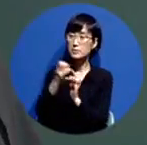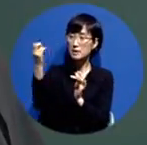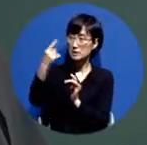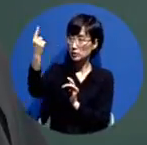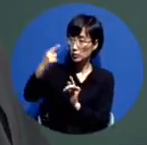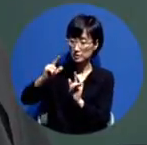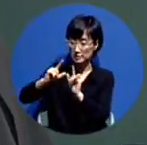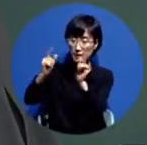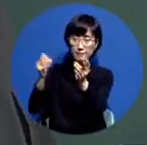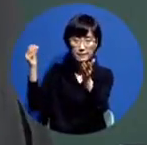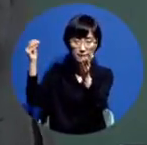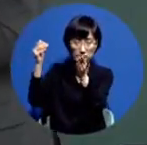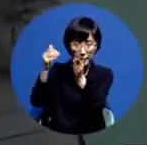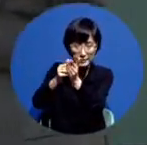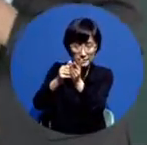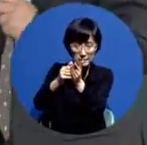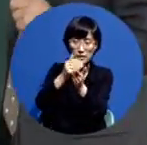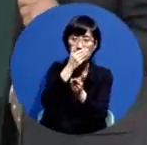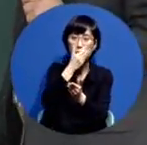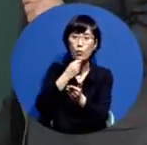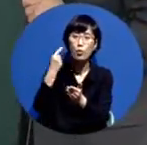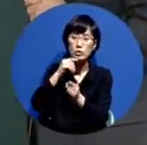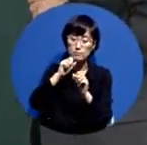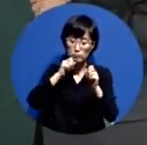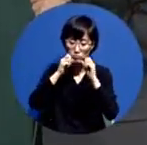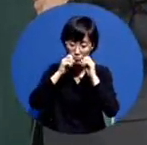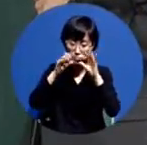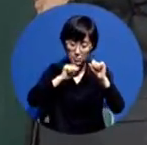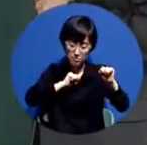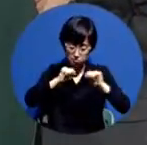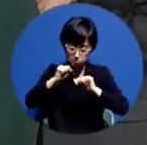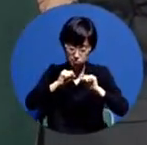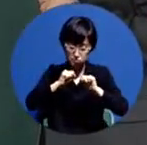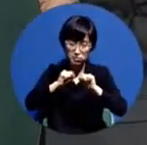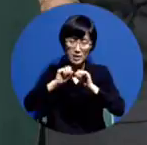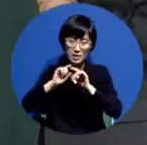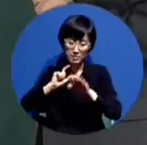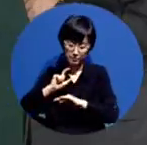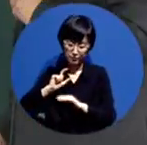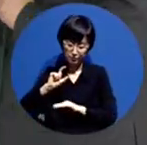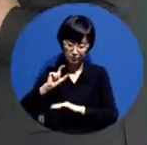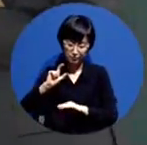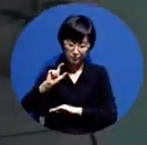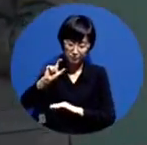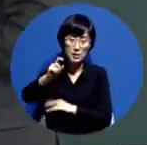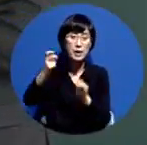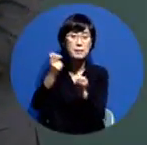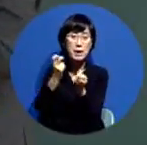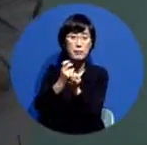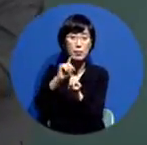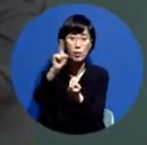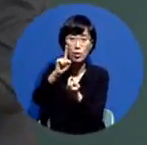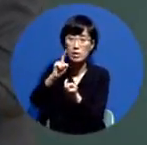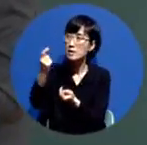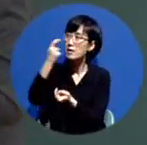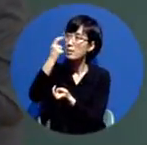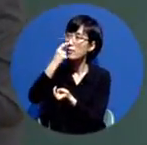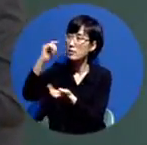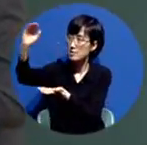음운동이지속될수있는방법입니다 这也是直到主再临的那天为止福音运动得以持续的方法 그래서사도바울은디모데